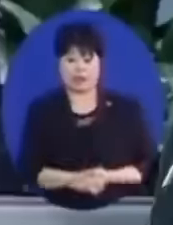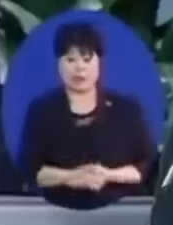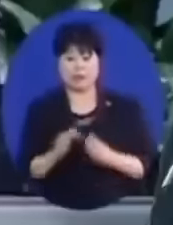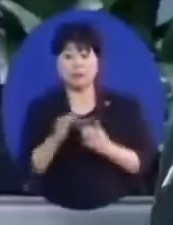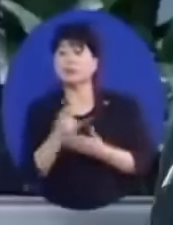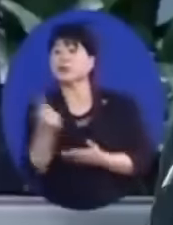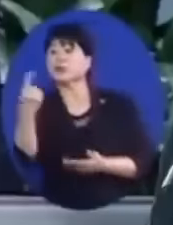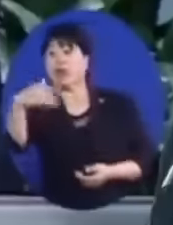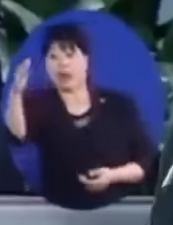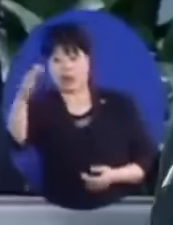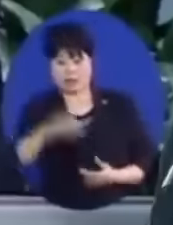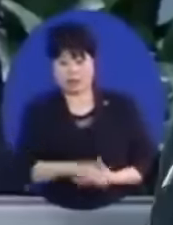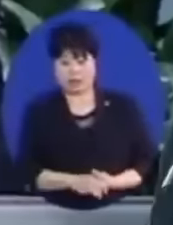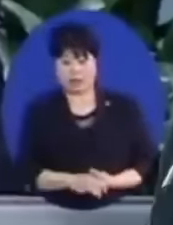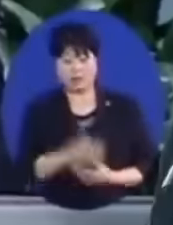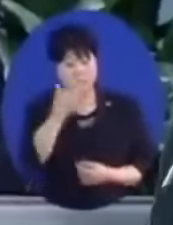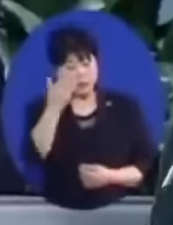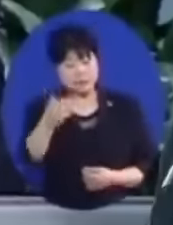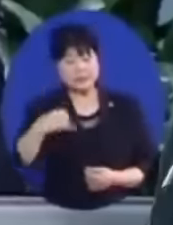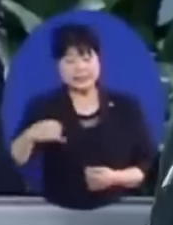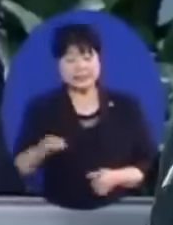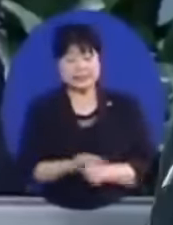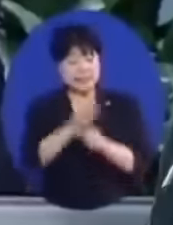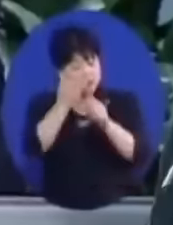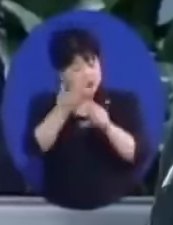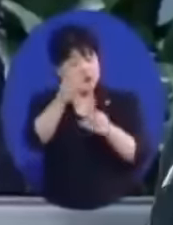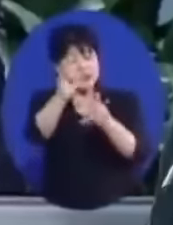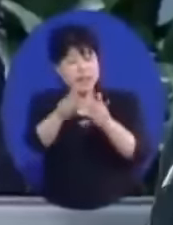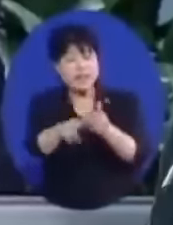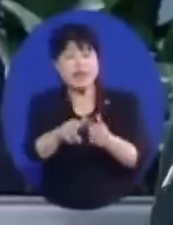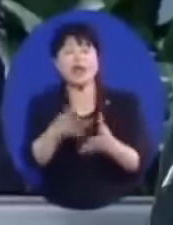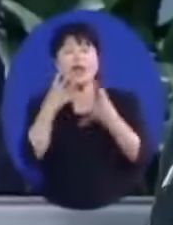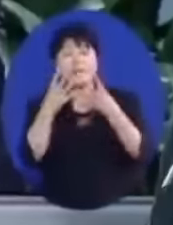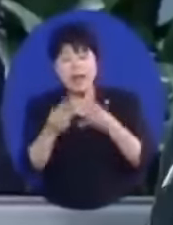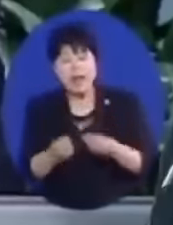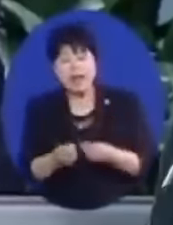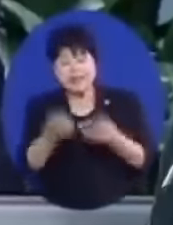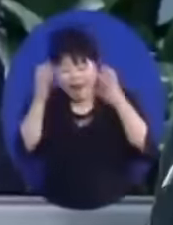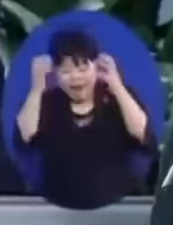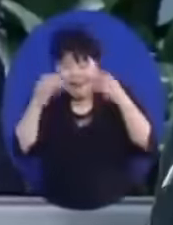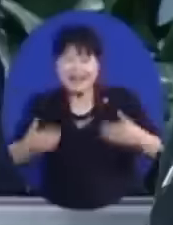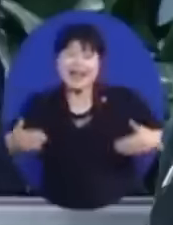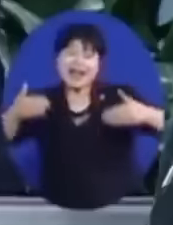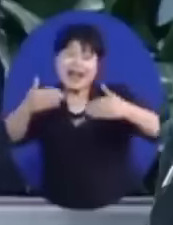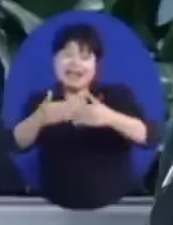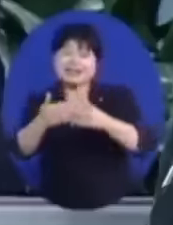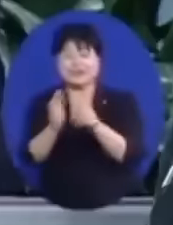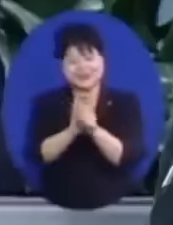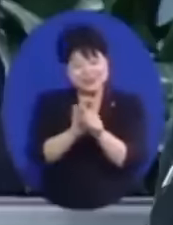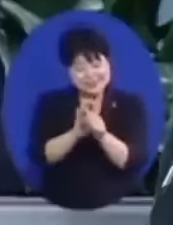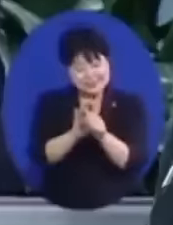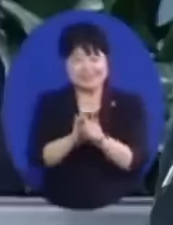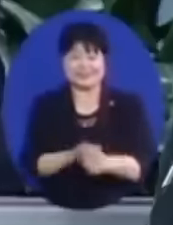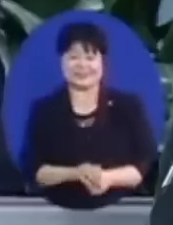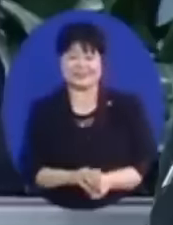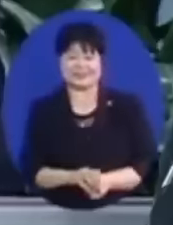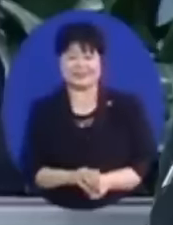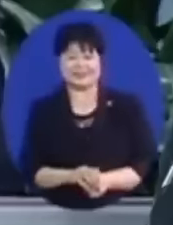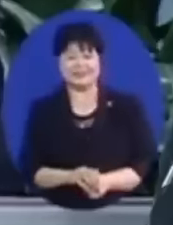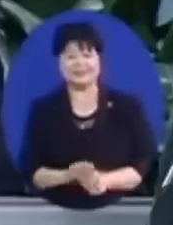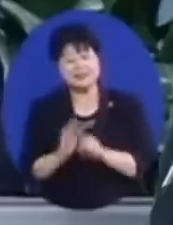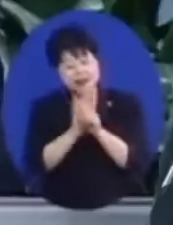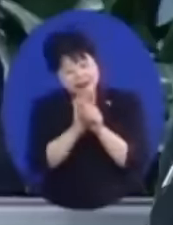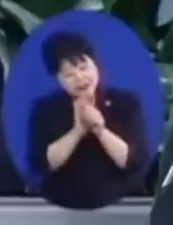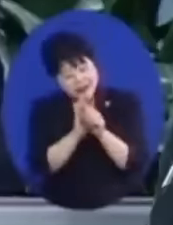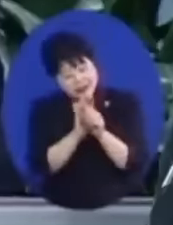집을 떠나게 되는 것입니다. 여러분, 자식을 사랑하는 사람은 많이 어릴 때 안아줘야 되는 것입니다. 이 스킨십이